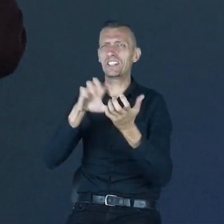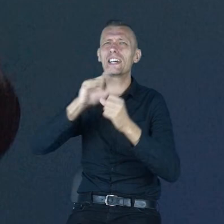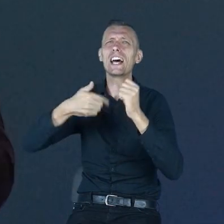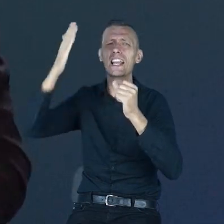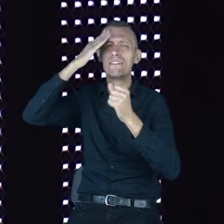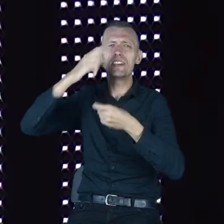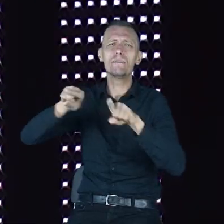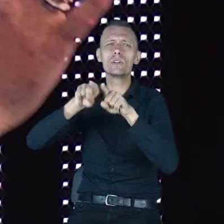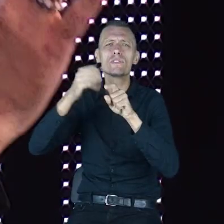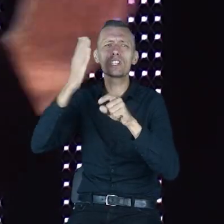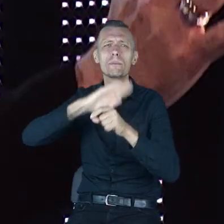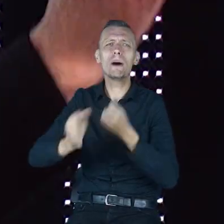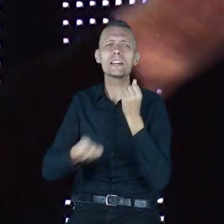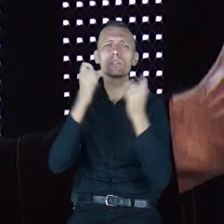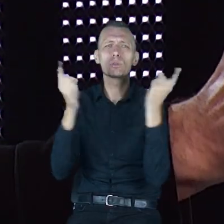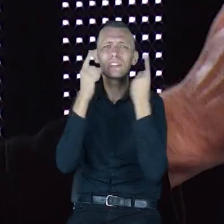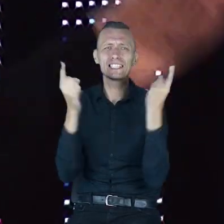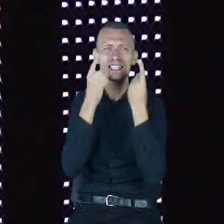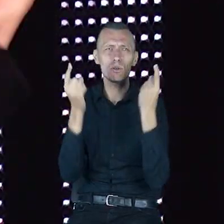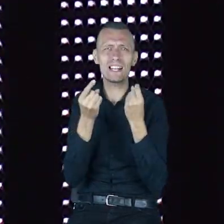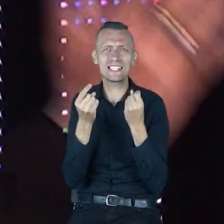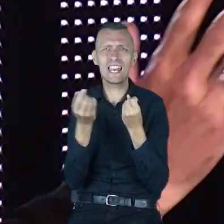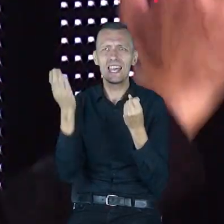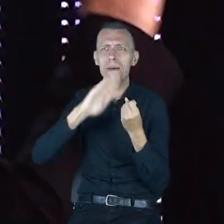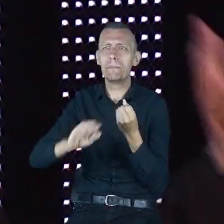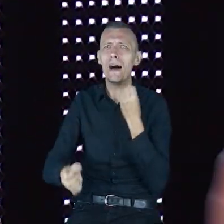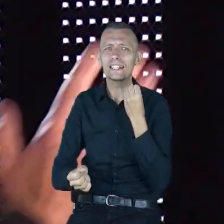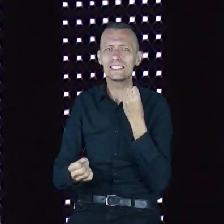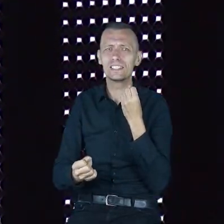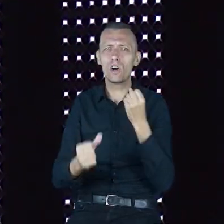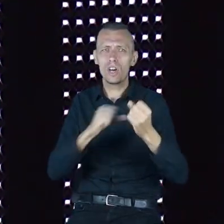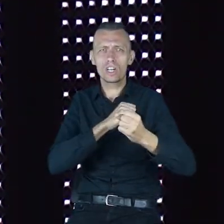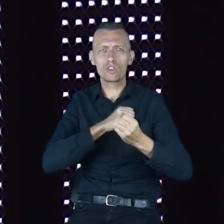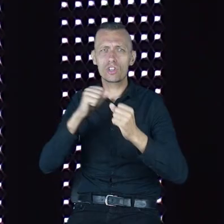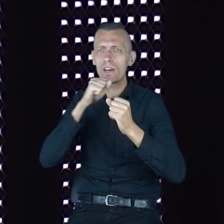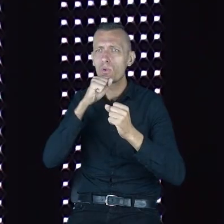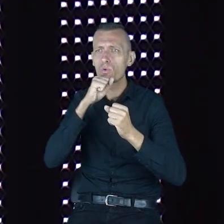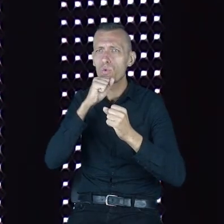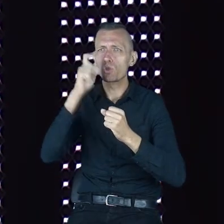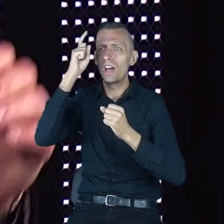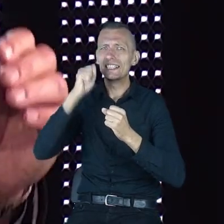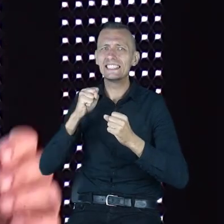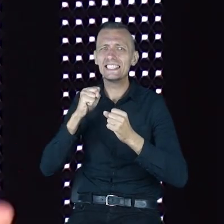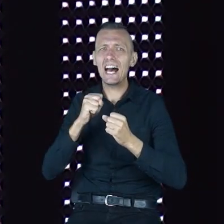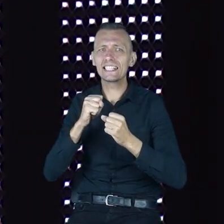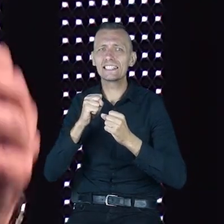na wskroś od upadku w ogrodzie Eden, od początku, gdy tam człowiek upadł. Jest